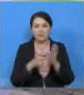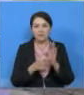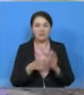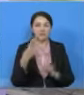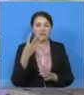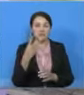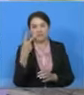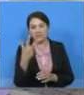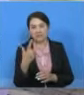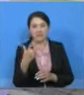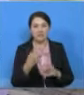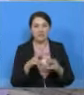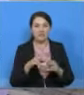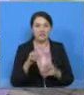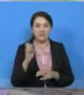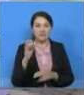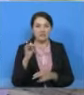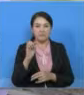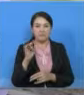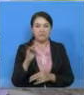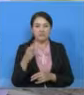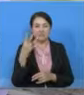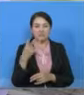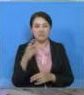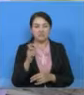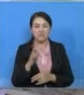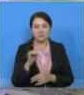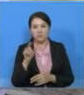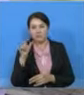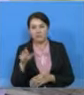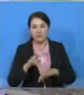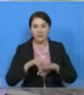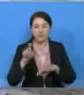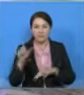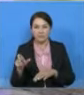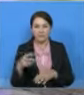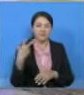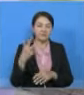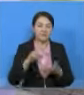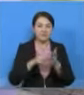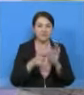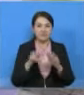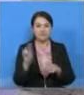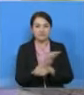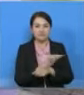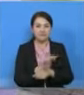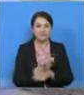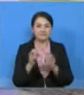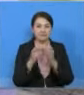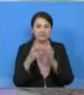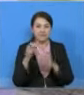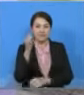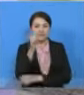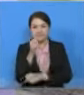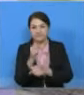по ЕСИТ-БТР, один хирургический кабинет на 4 хирурга, 3 кабинета лечебных на 12